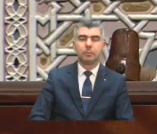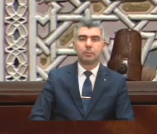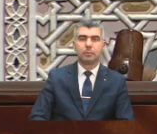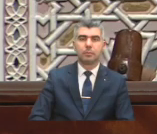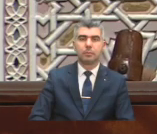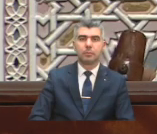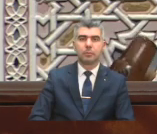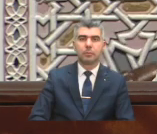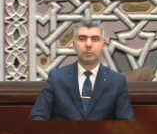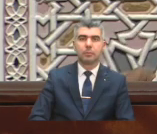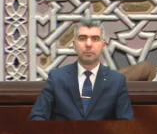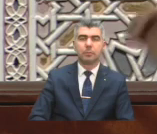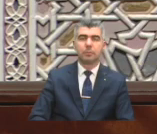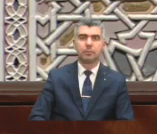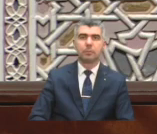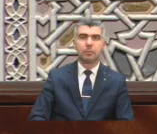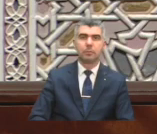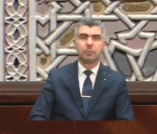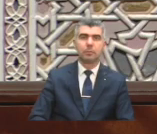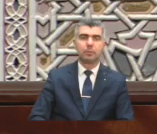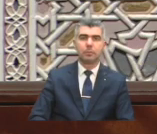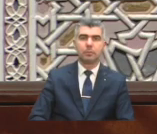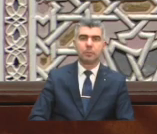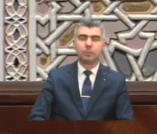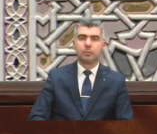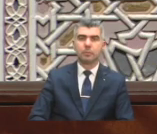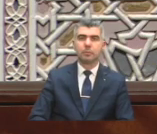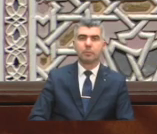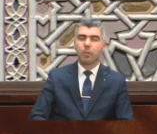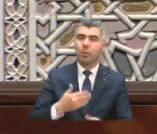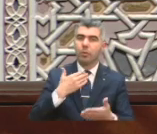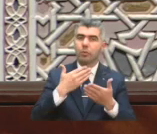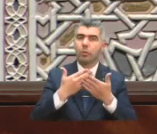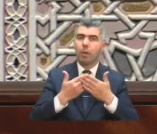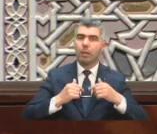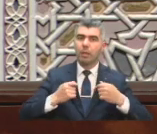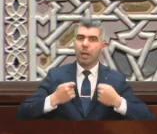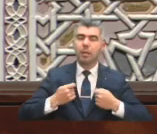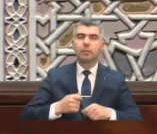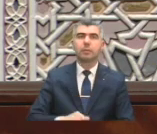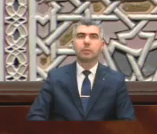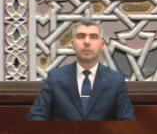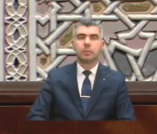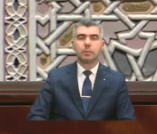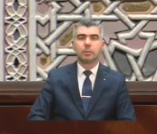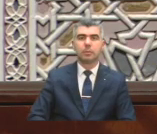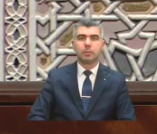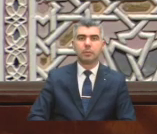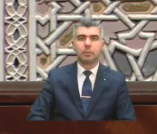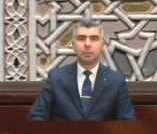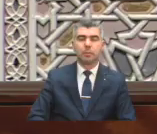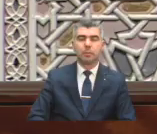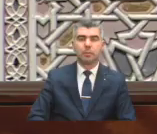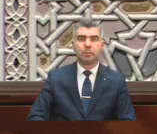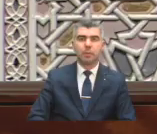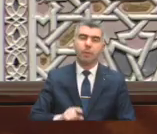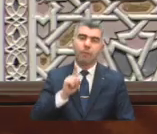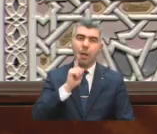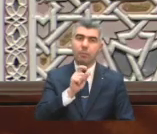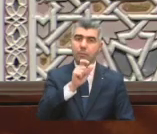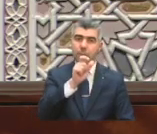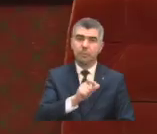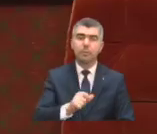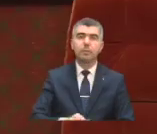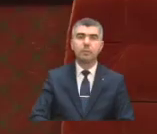آسف السيد النائب المحترم. تفضلوا سيد الوزير. شكرا سيد الرئيس. السيدة النائبة، في